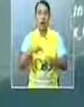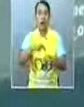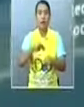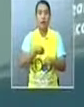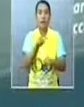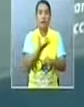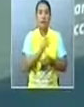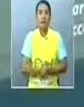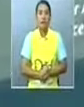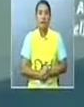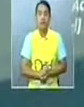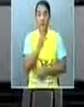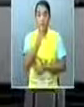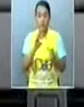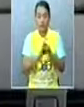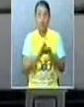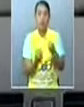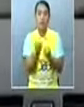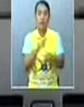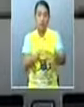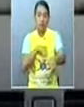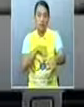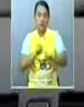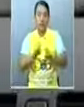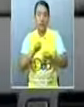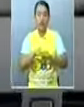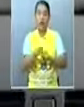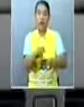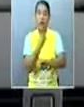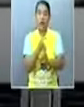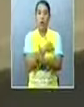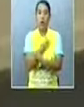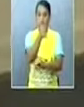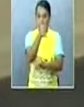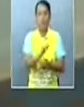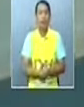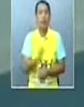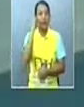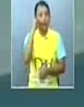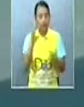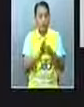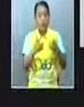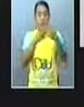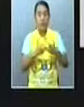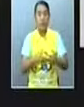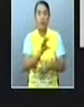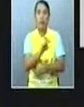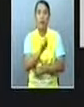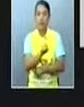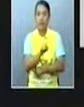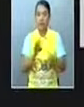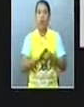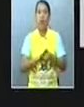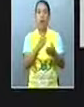ากนี้ยังคำนวณเส้นทางหลีกเลี่ยงการจราจรติดขัดได้อีกด้วยค่ะผู้คิดค้นประเมินมาแล้วว่าเครื่องโกฟาช่วยลดการใช้พลังงานในการขับ